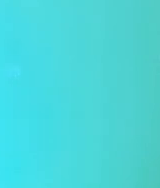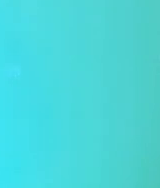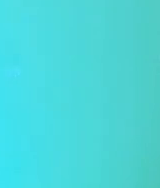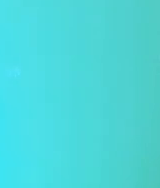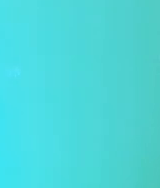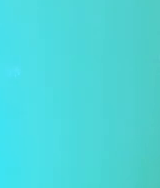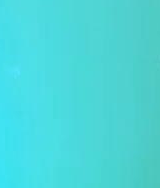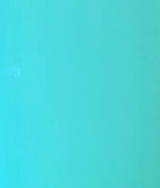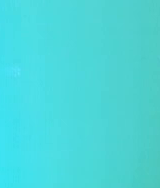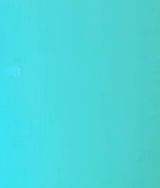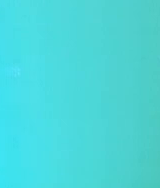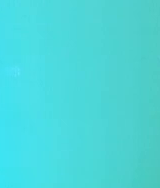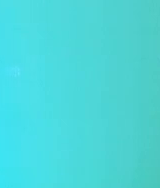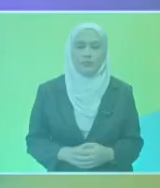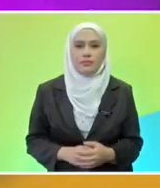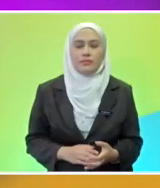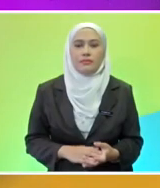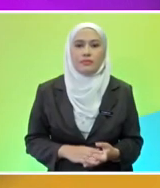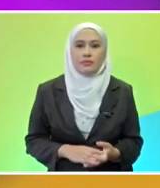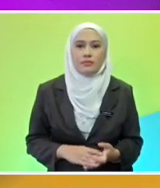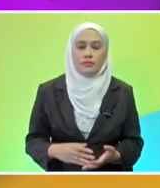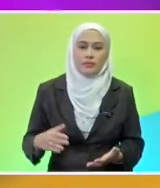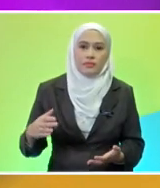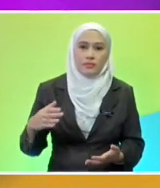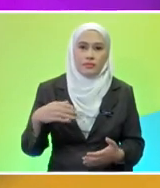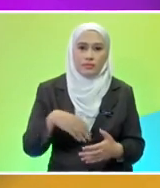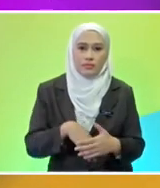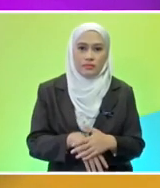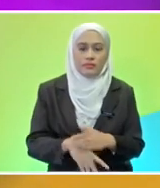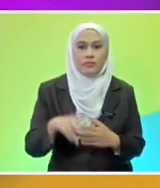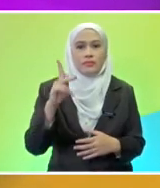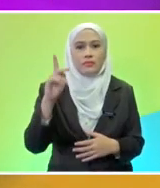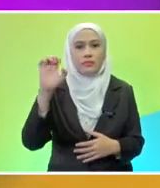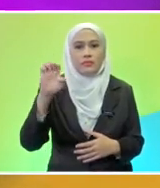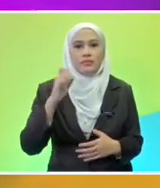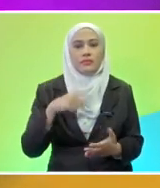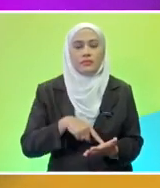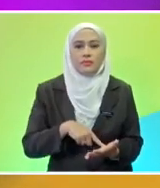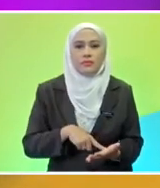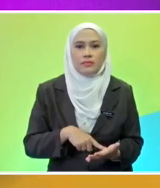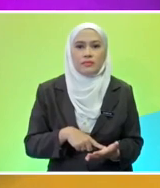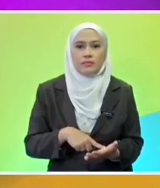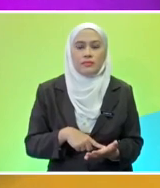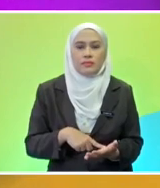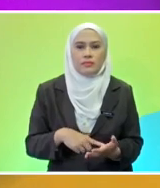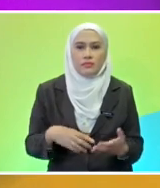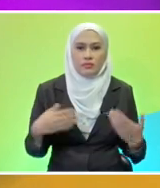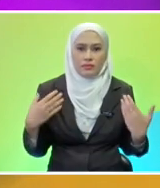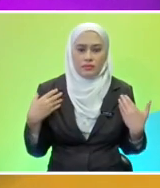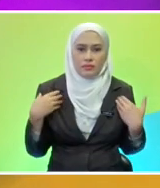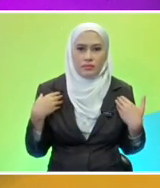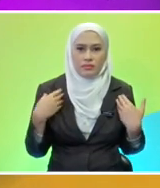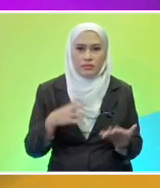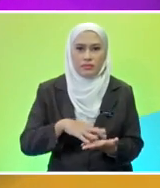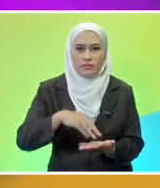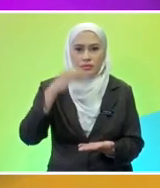cikgu. Sebenarnya, di dalam kreativiti dan estetika ni, adakah kita belajar menari-menari semua ni, cikgu?